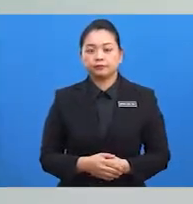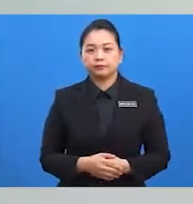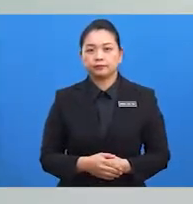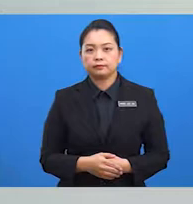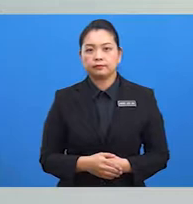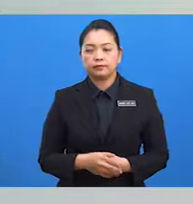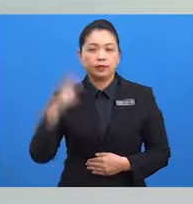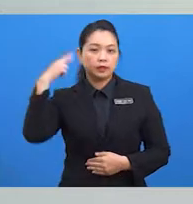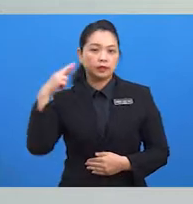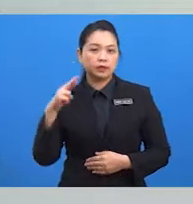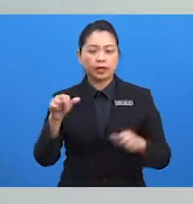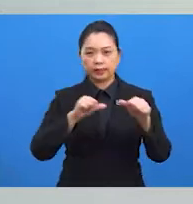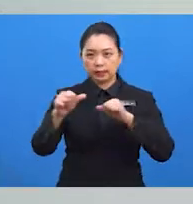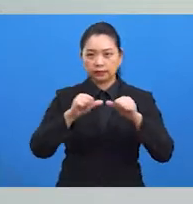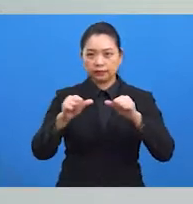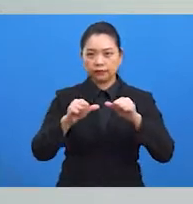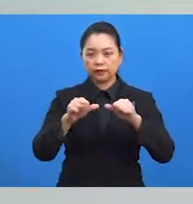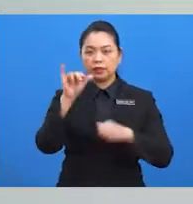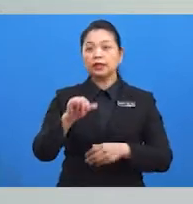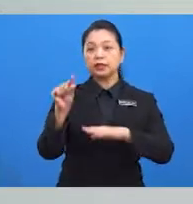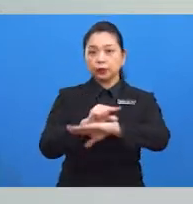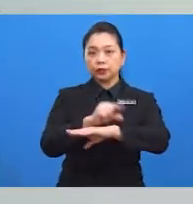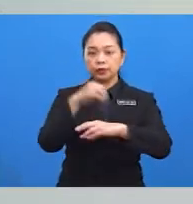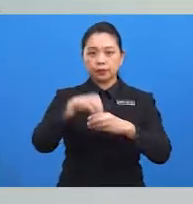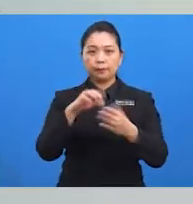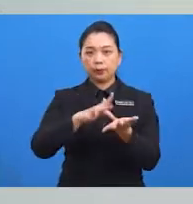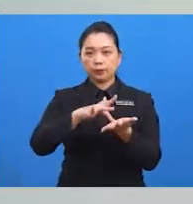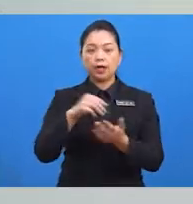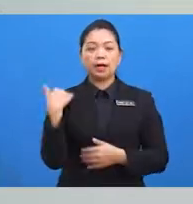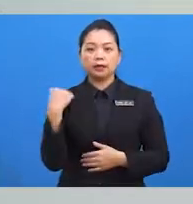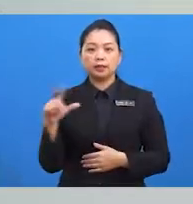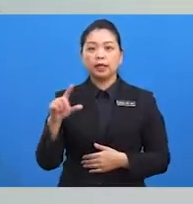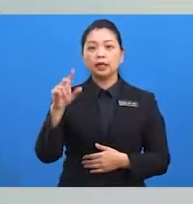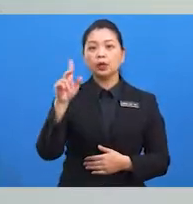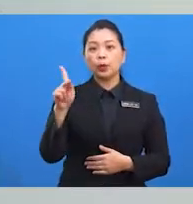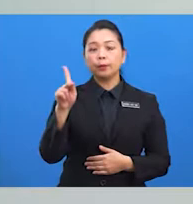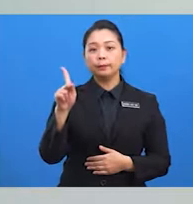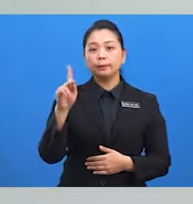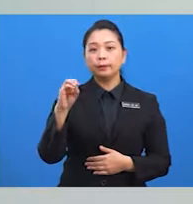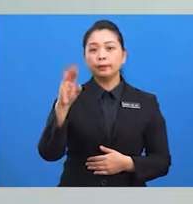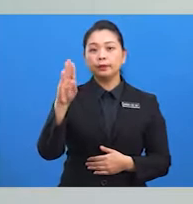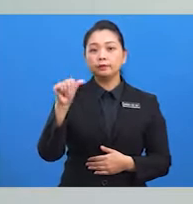reaktif yang menggunakan sedang agama dalam bidang perobatan Irak Koba